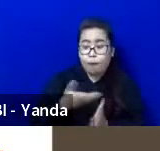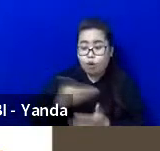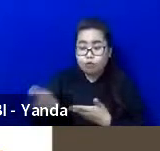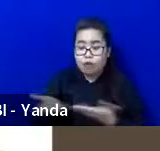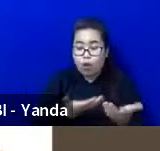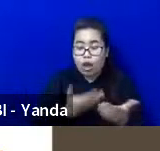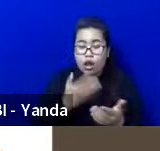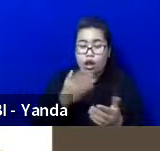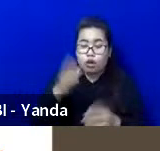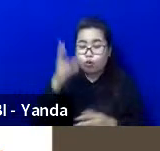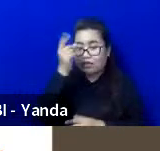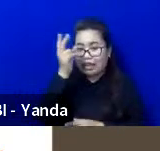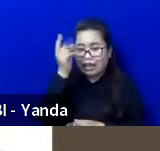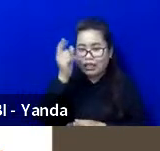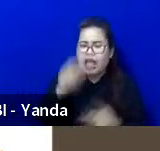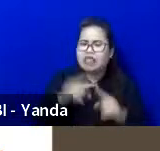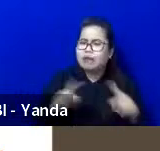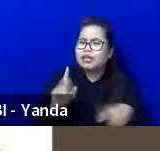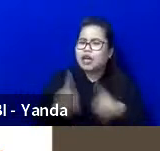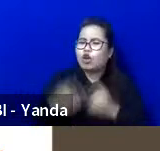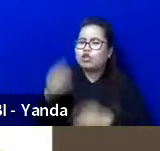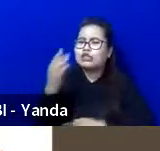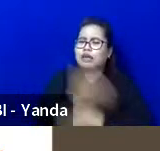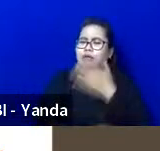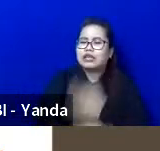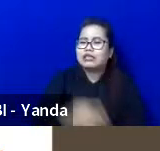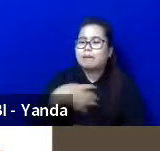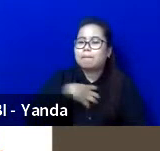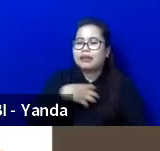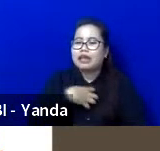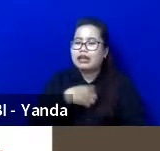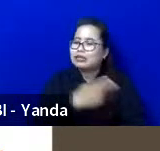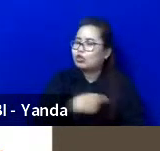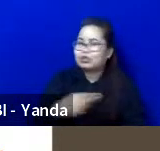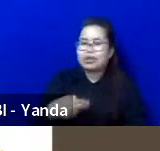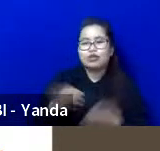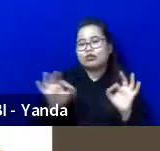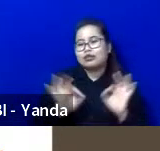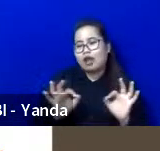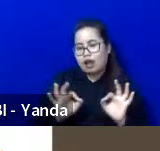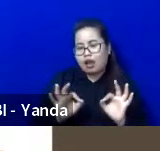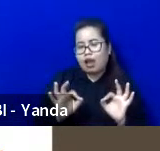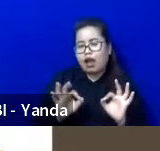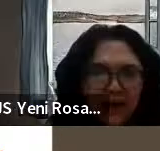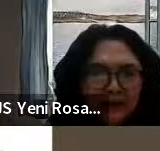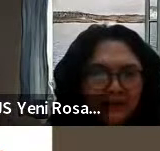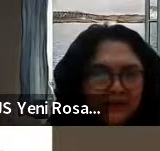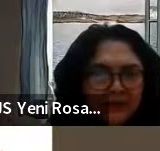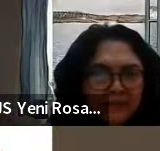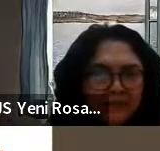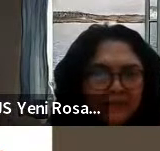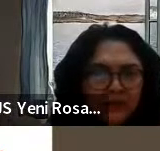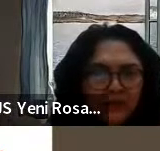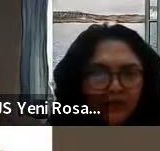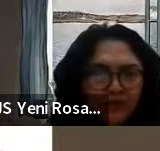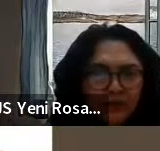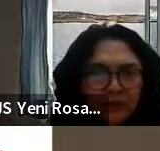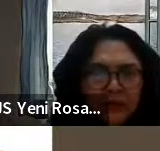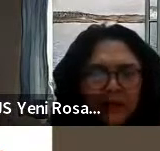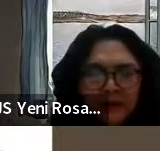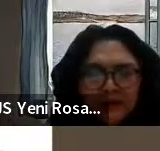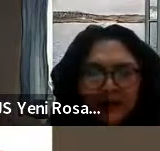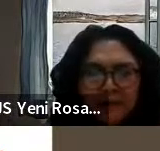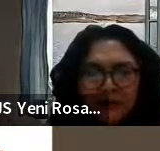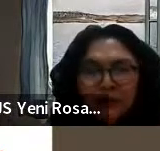sakit. Namun bagi penyandang disabilitas mental di Indonesia itu tidak ada keharusan